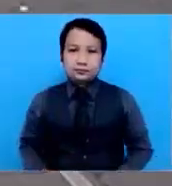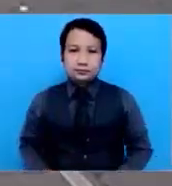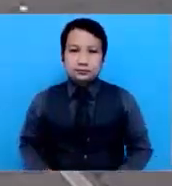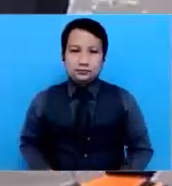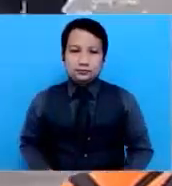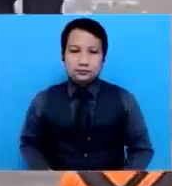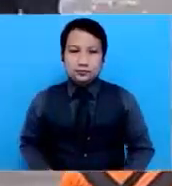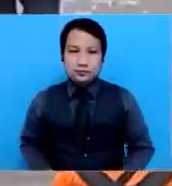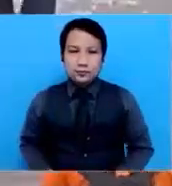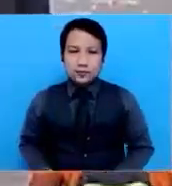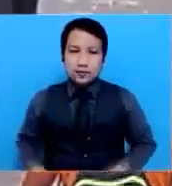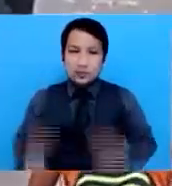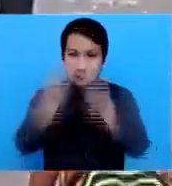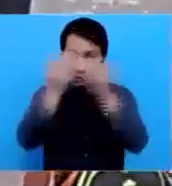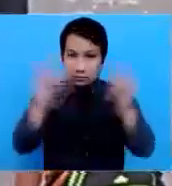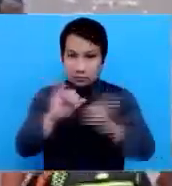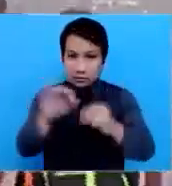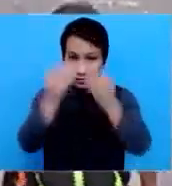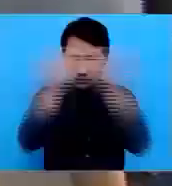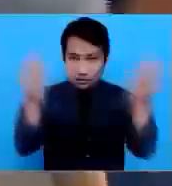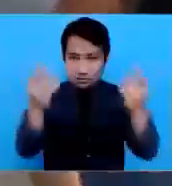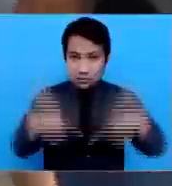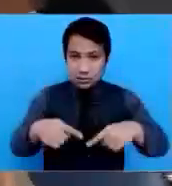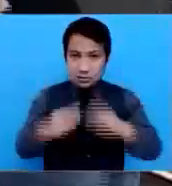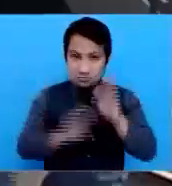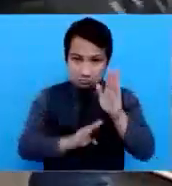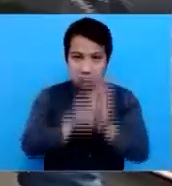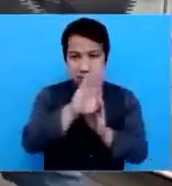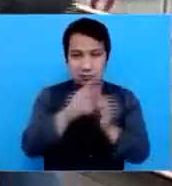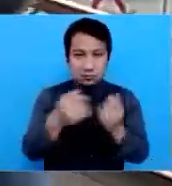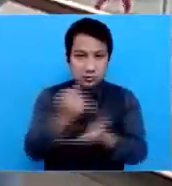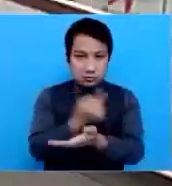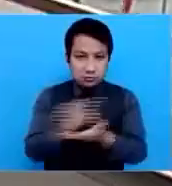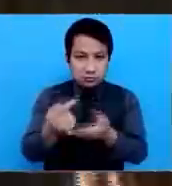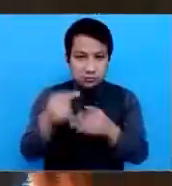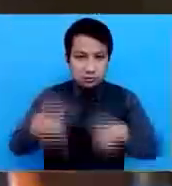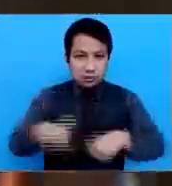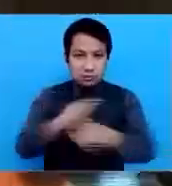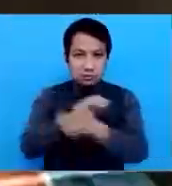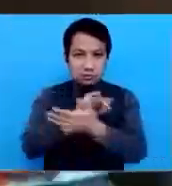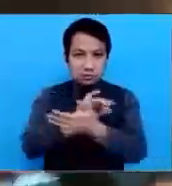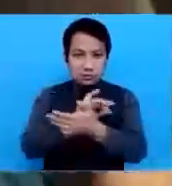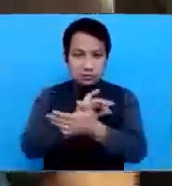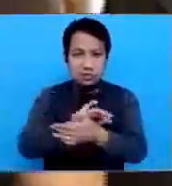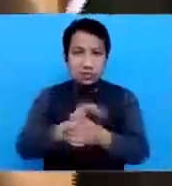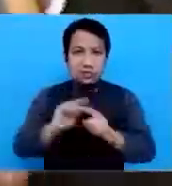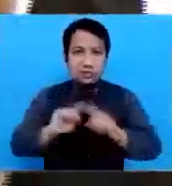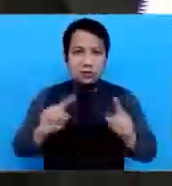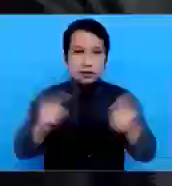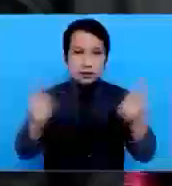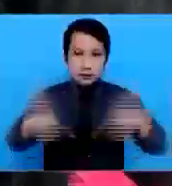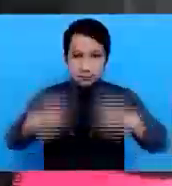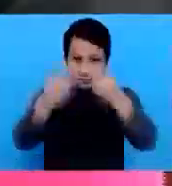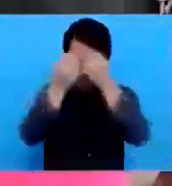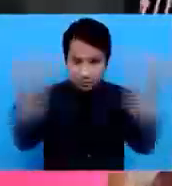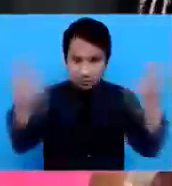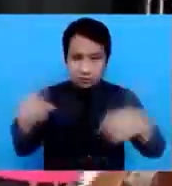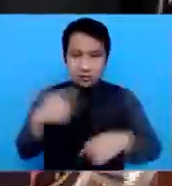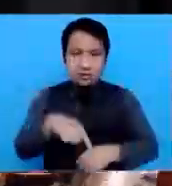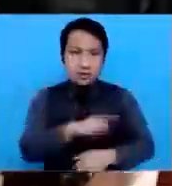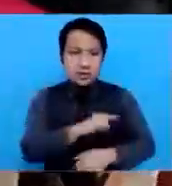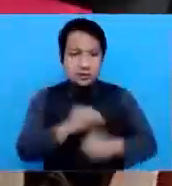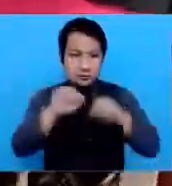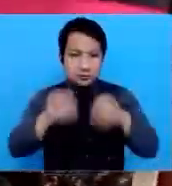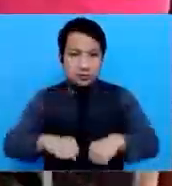Kung akala ninyo, todo na ang pagsipa ngayong linggo ng COVID cases, nagkakamali kayo. Mas titindi pa raw yan sa